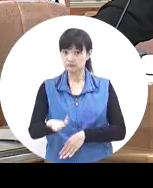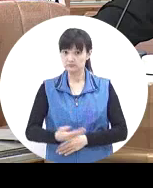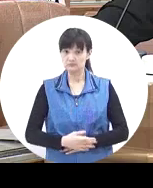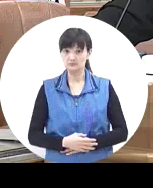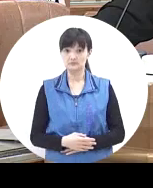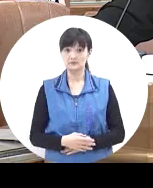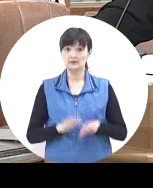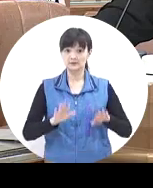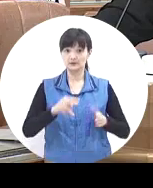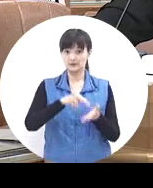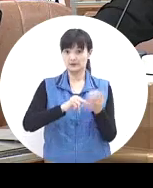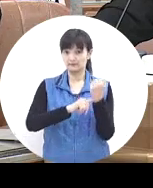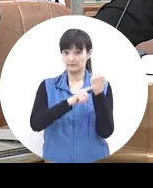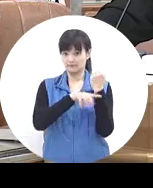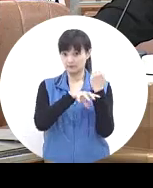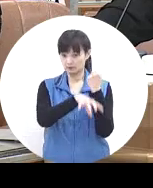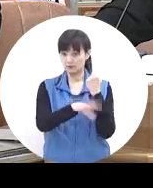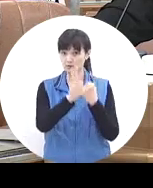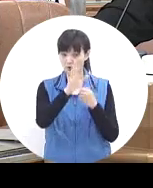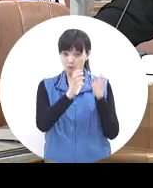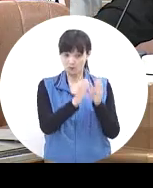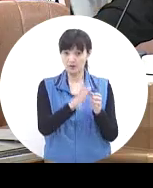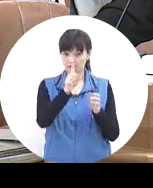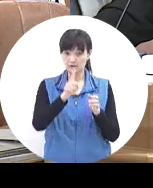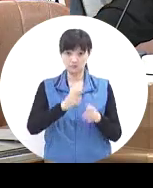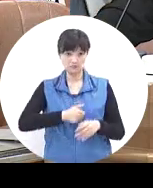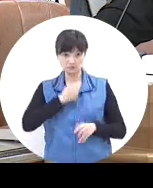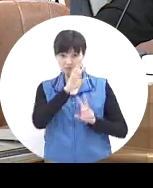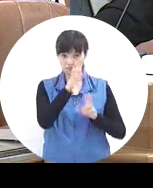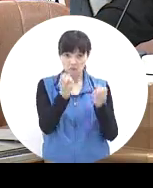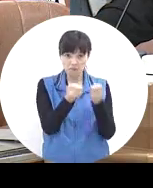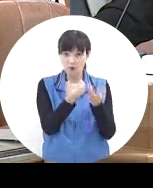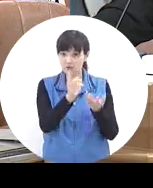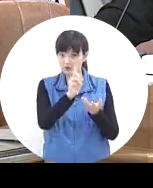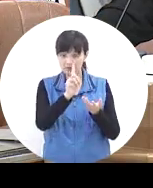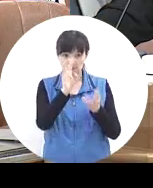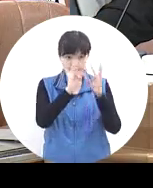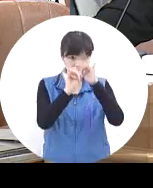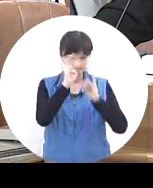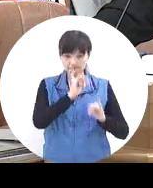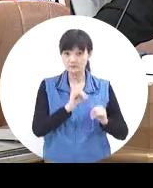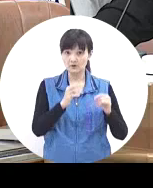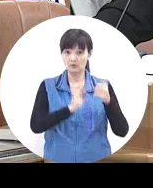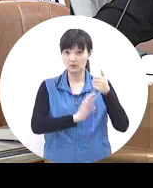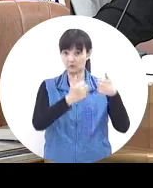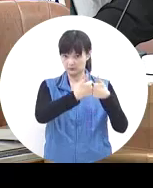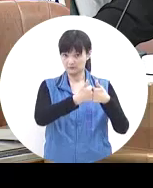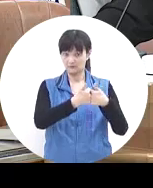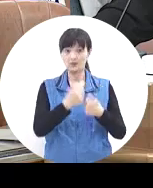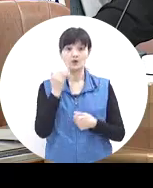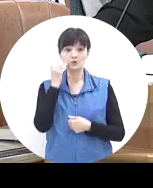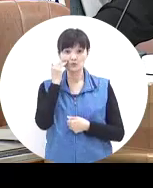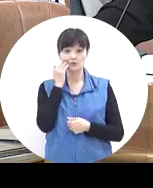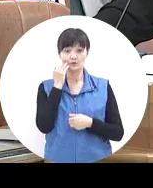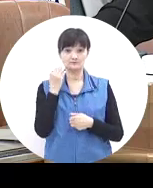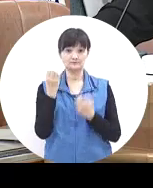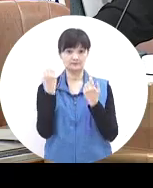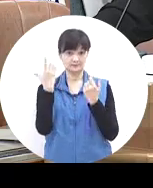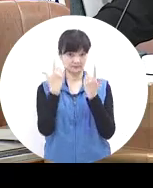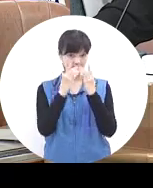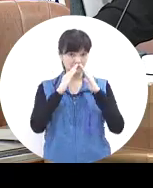做真相调查委员会嘛？我觉得就是说，新北市如果我们卫生局局长去采购，卫生局局长去采购